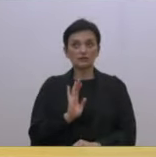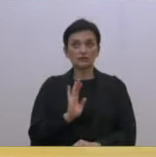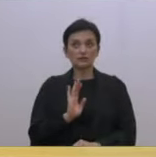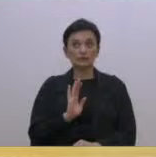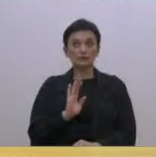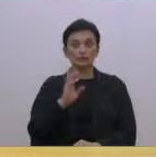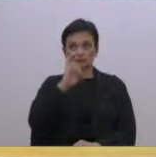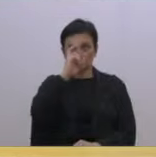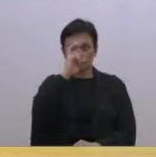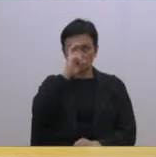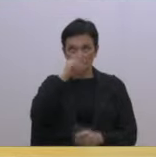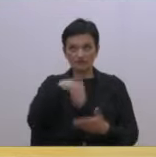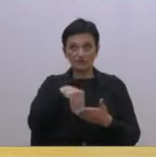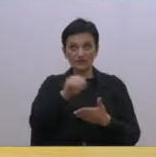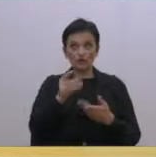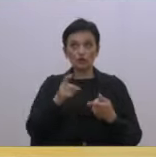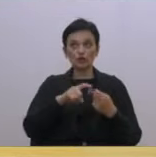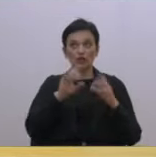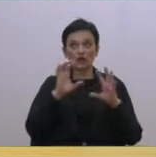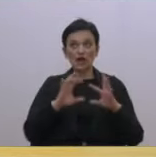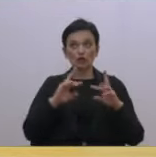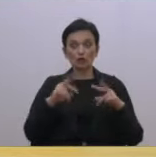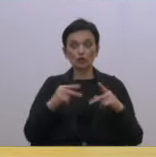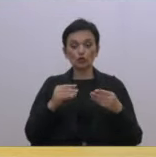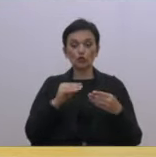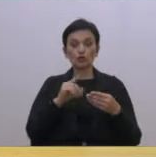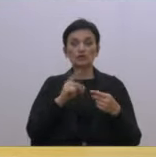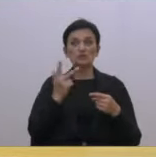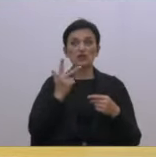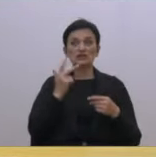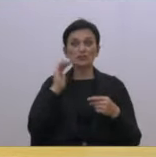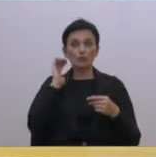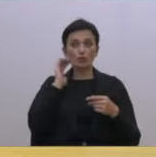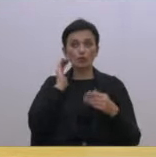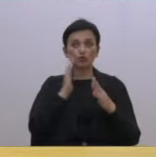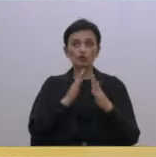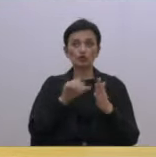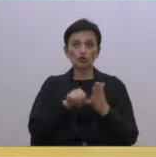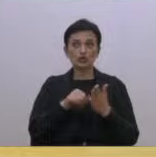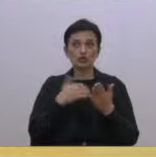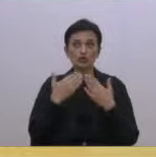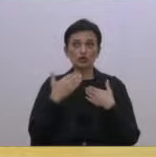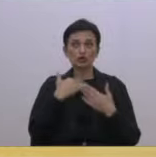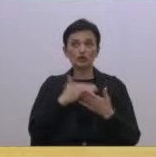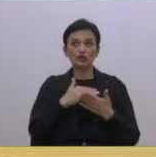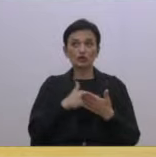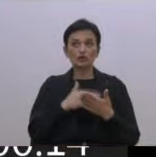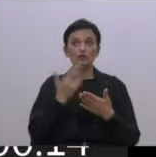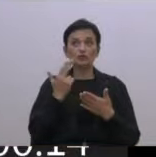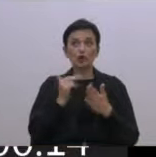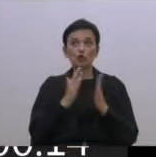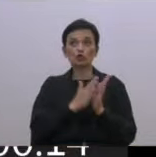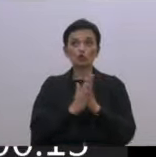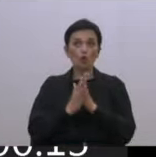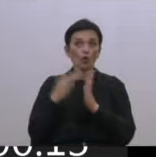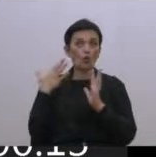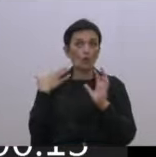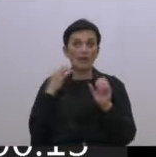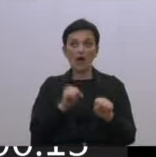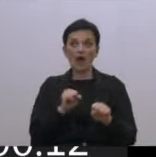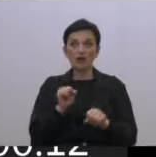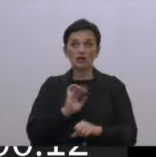კერძოდ სახელმწიფო შესყიდვების შესახებ კანონში ცვლილება მესამე მოსმენით, ხო, ჩართოთ კენჭისყრის რეჟიმი და გთხოვთ ხარი არ